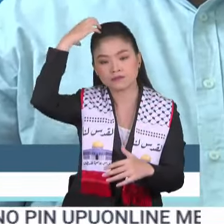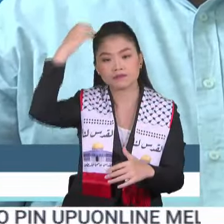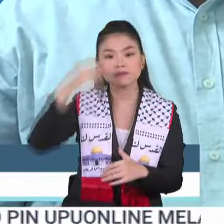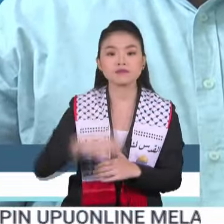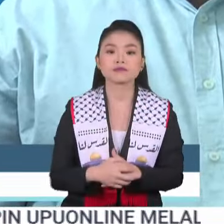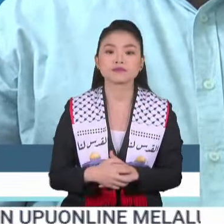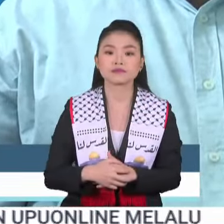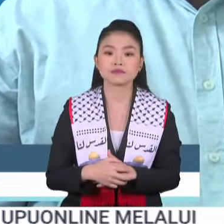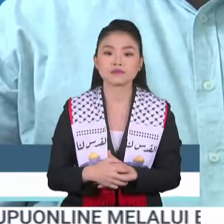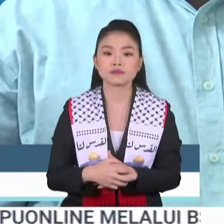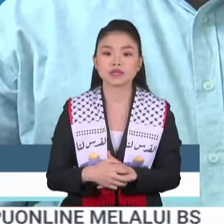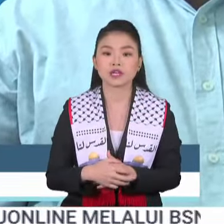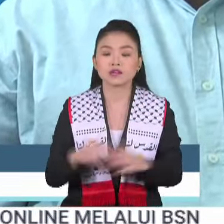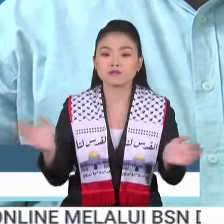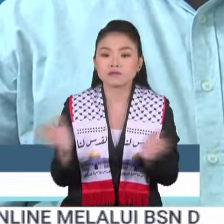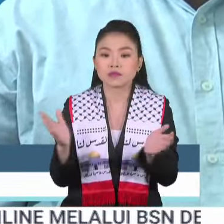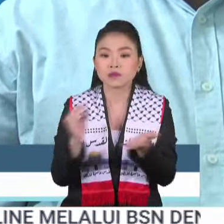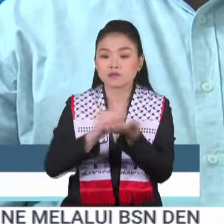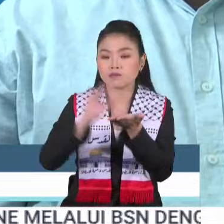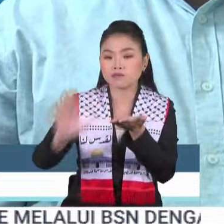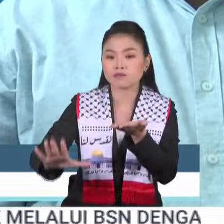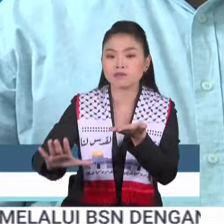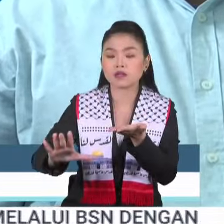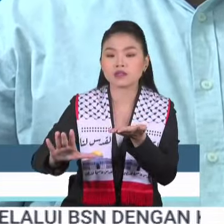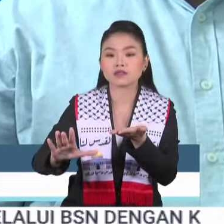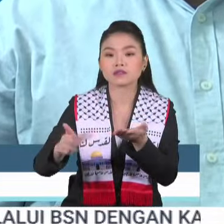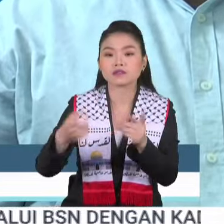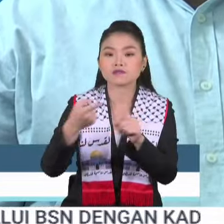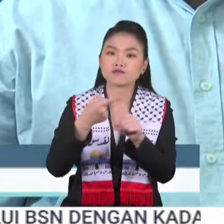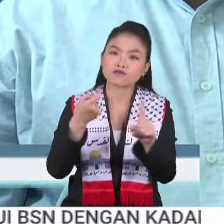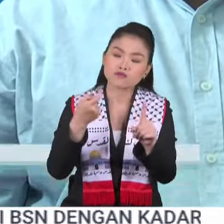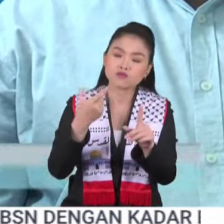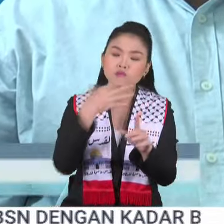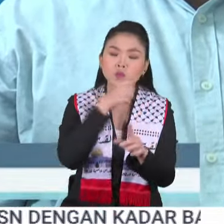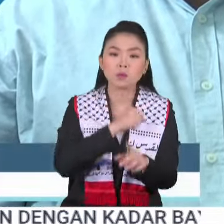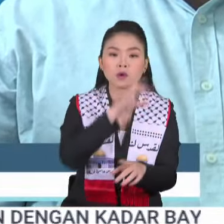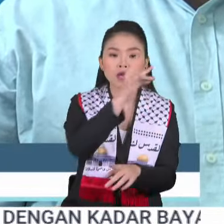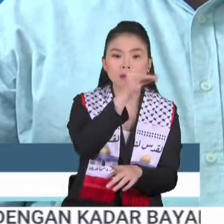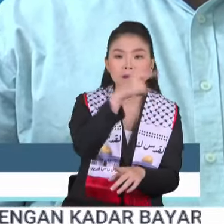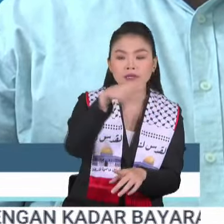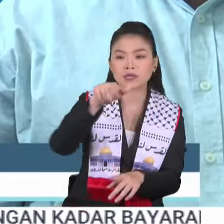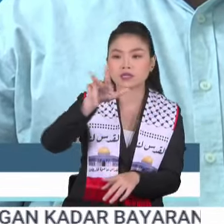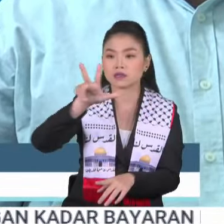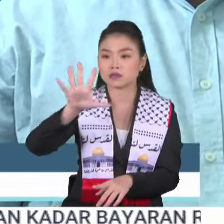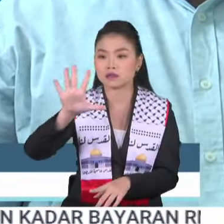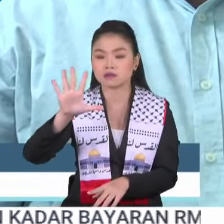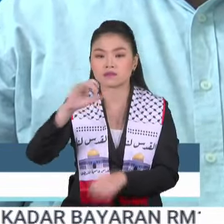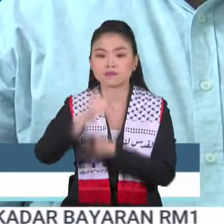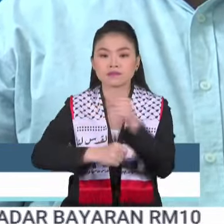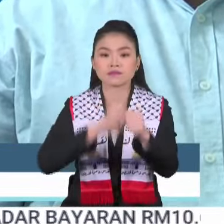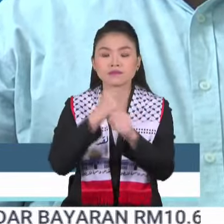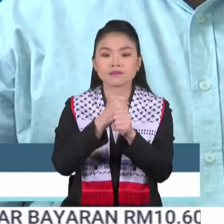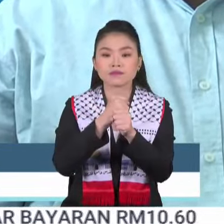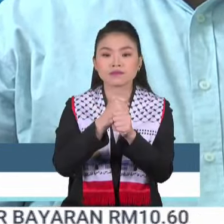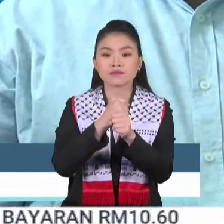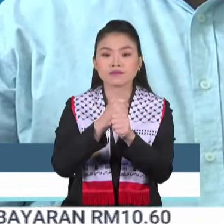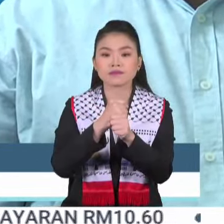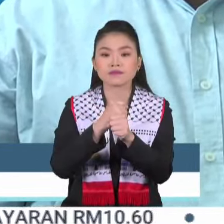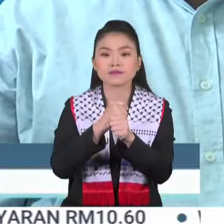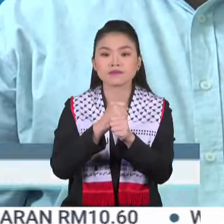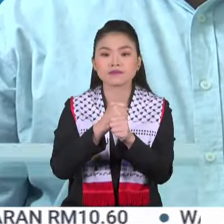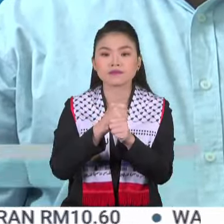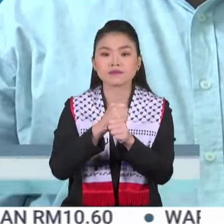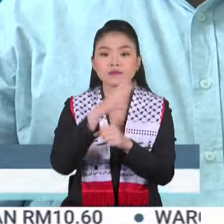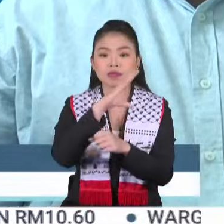akan dibuka kepada pelajar-pelajar dan golongan belia yang berumur dalam lingkungan 18 hingga 35 tahun. Permohonan dibuka kepada